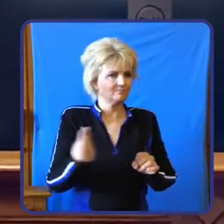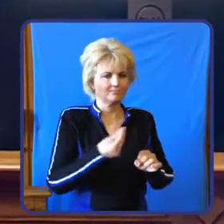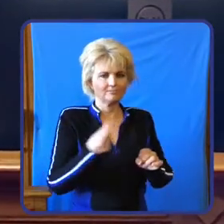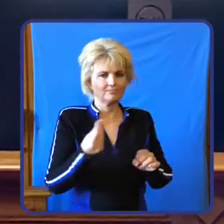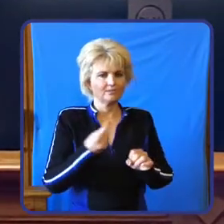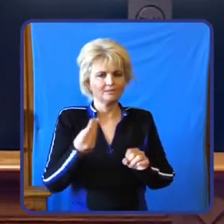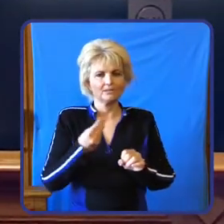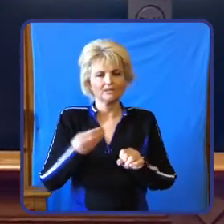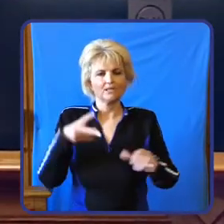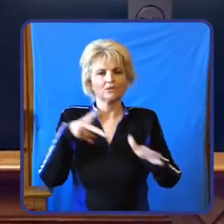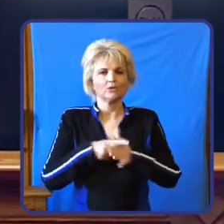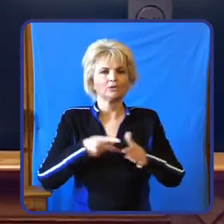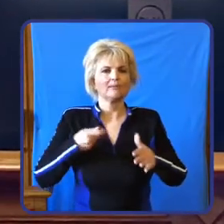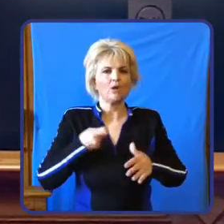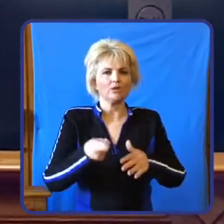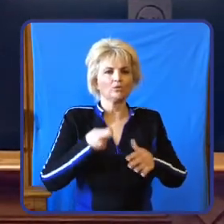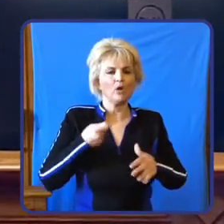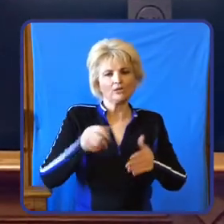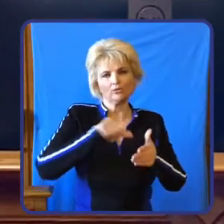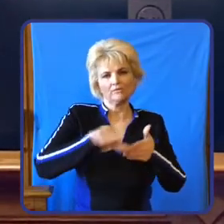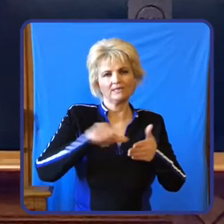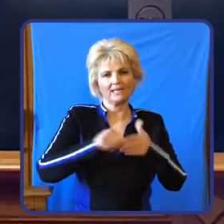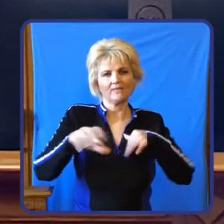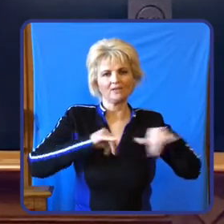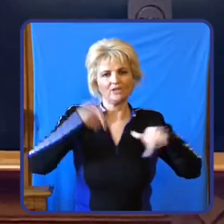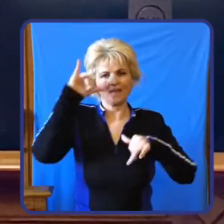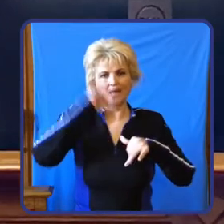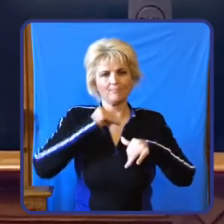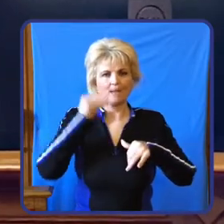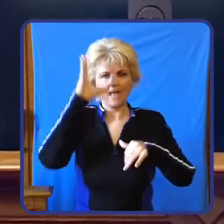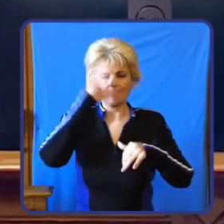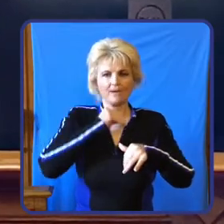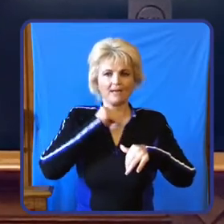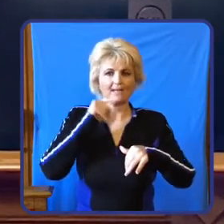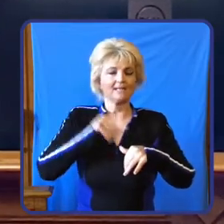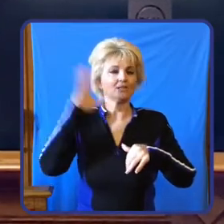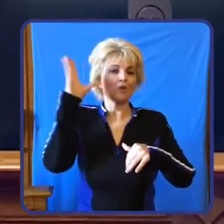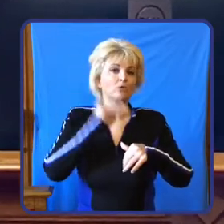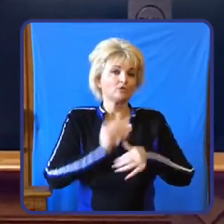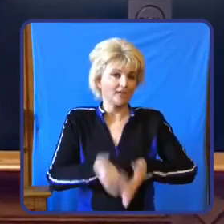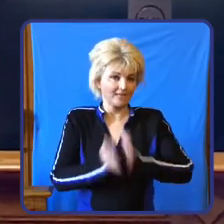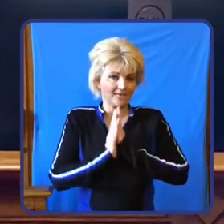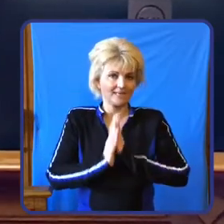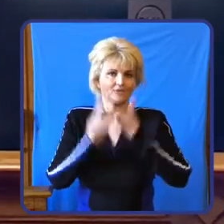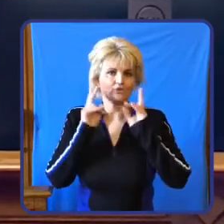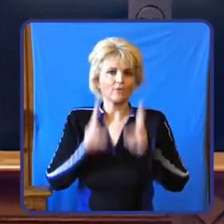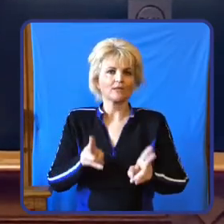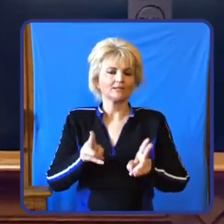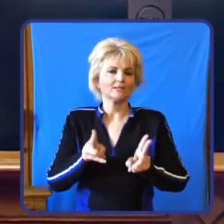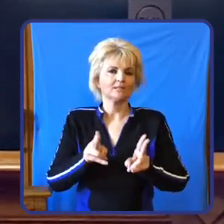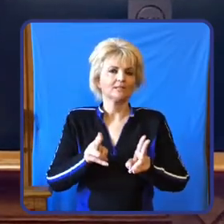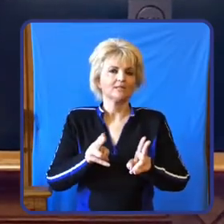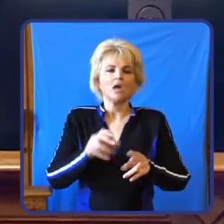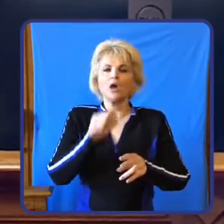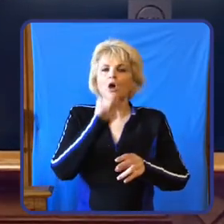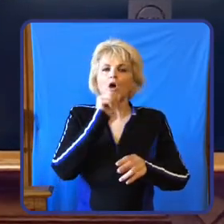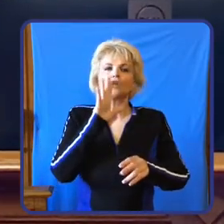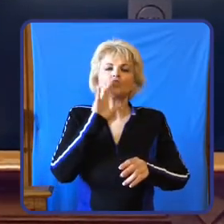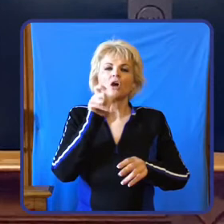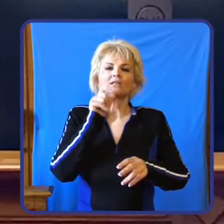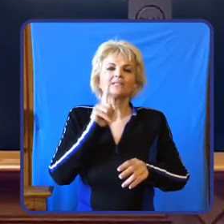miközben agyonadóztatták a vásárhelyieket. Nos, elmondom, itt is lakosságigény van. A Saci Büfé